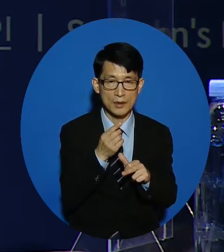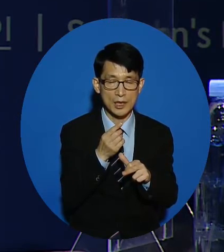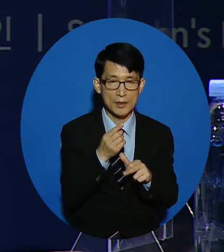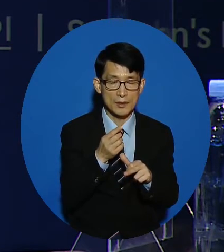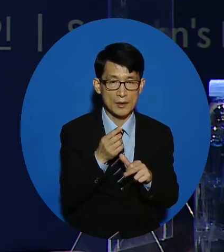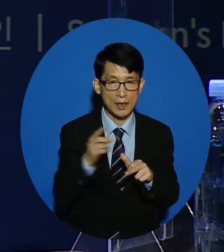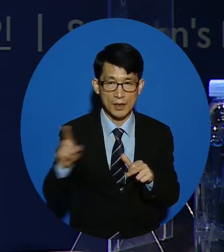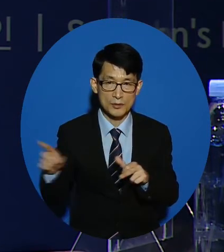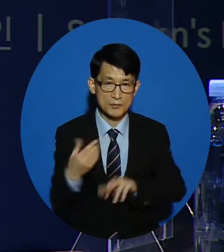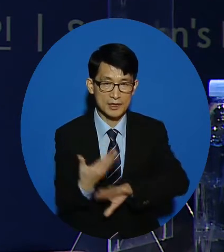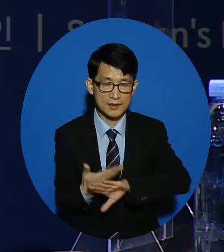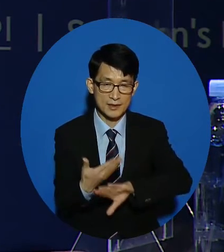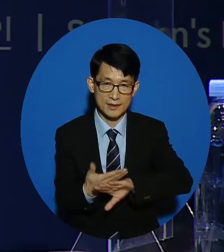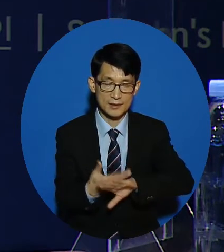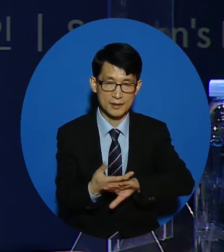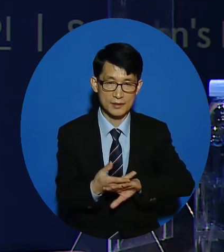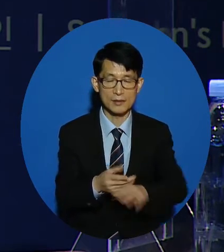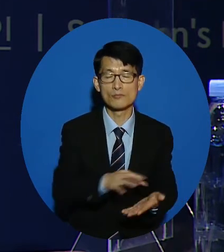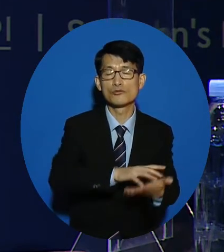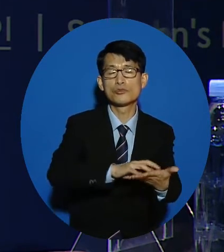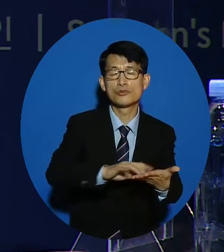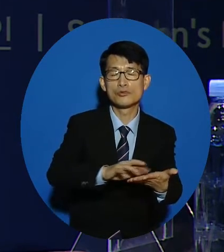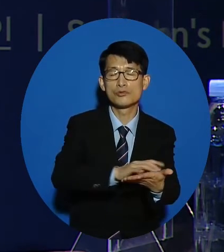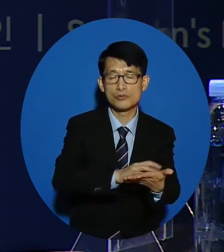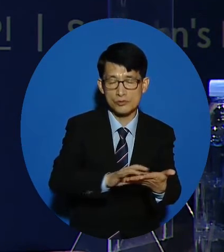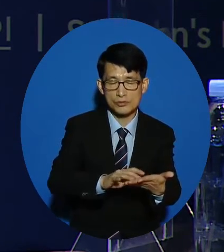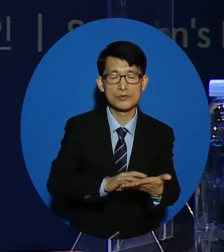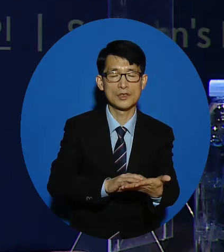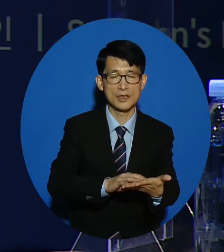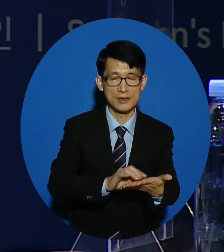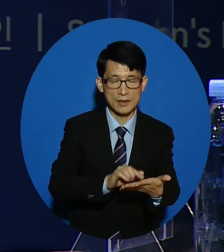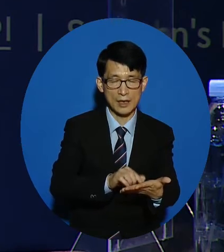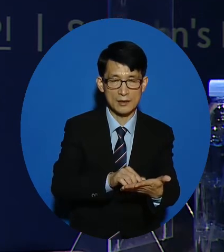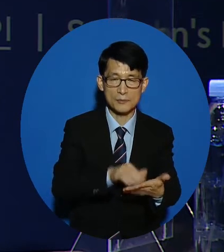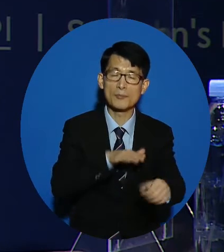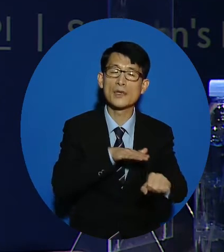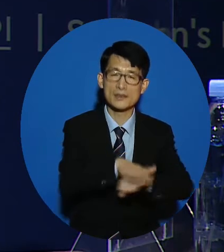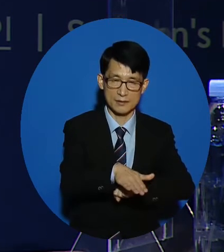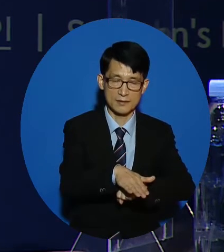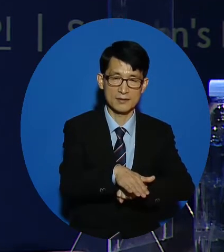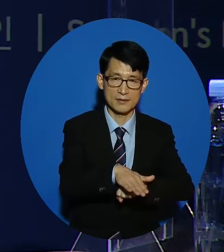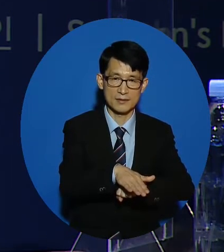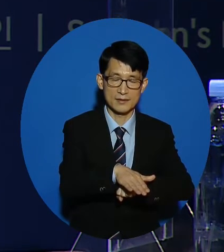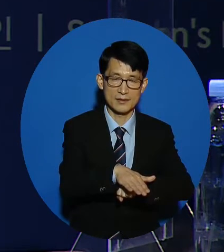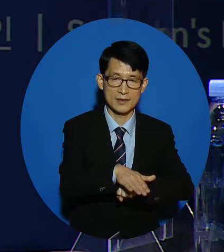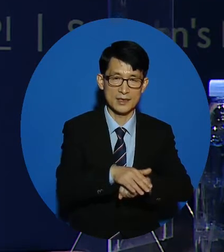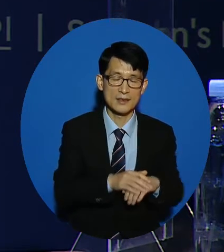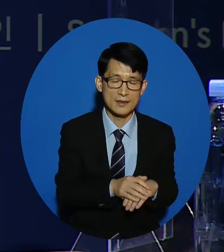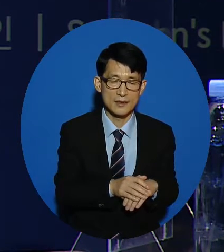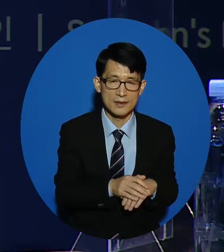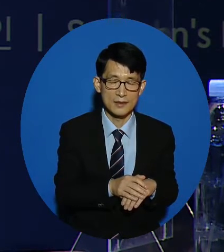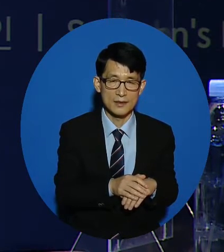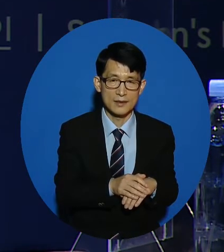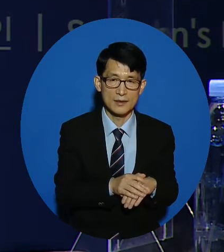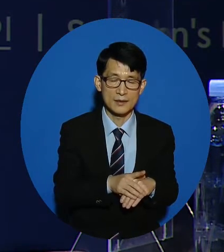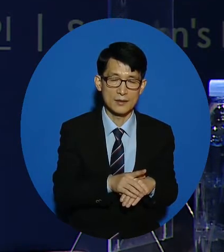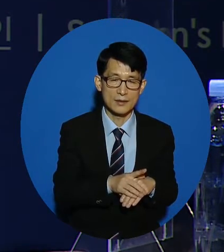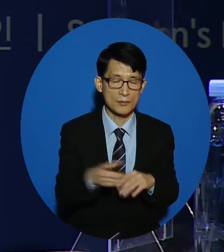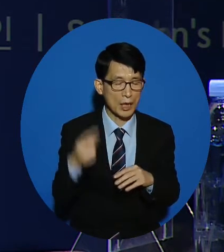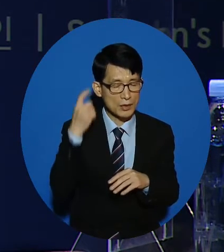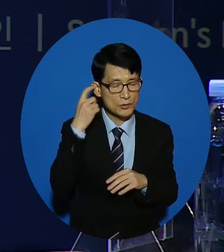이용해서 이 재활을 하고 또 자립을 하기 때문에 정말 시끄러운